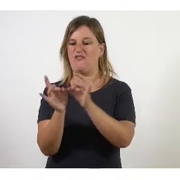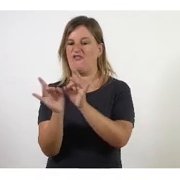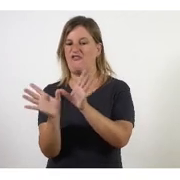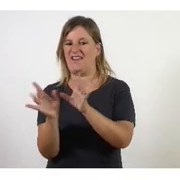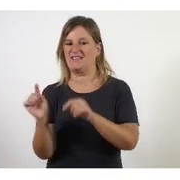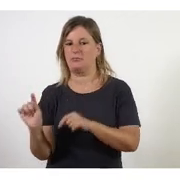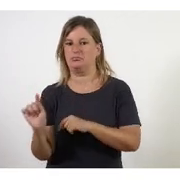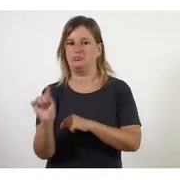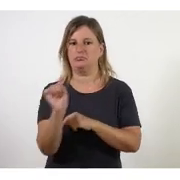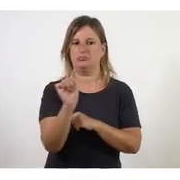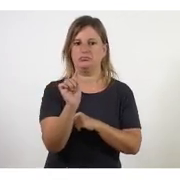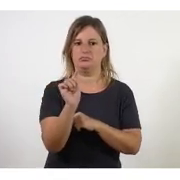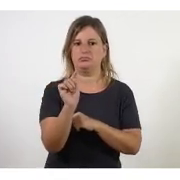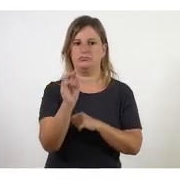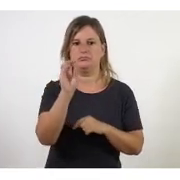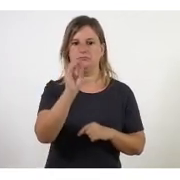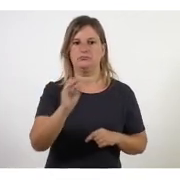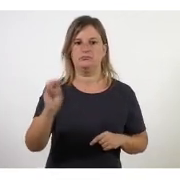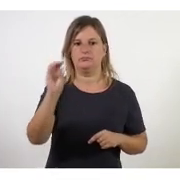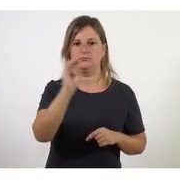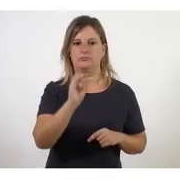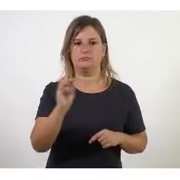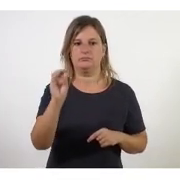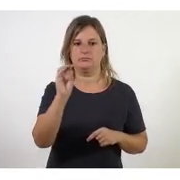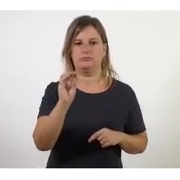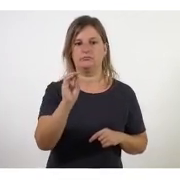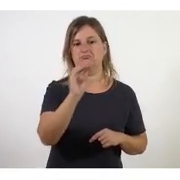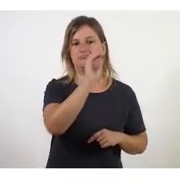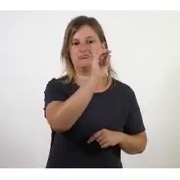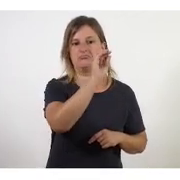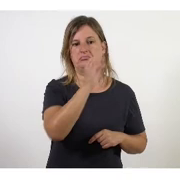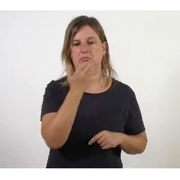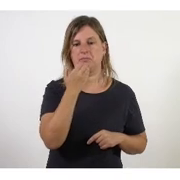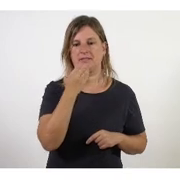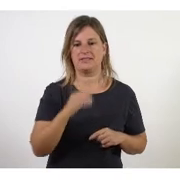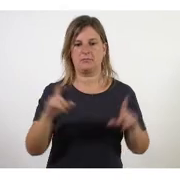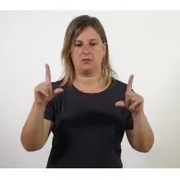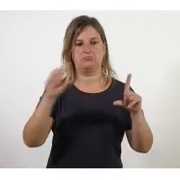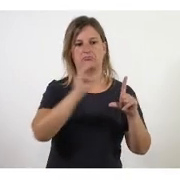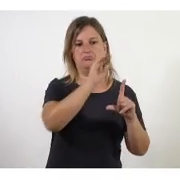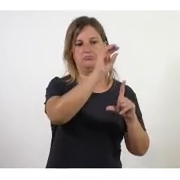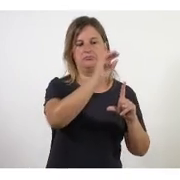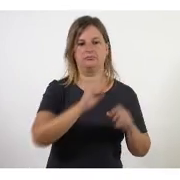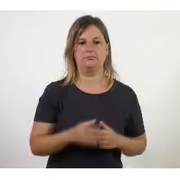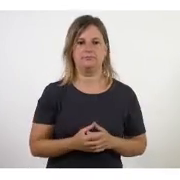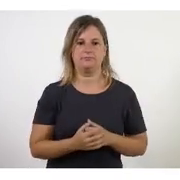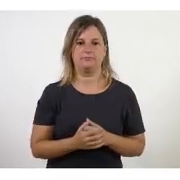és una marca d'aigua, i col·locar-lo, per exemple, podem escollir col·locar-lo aquí dalt.